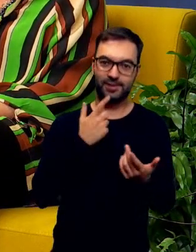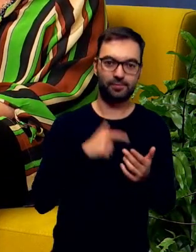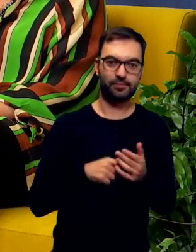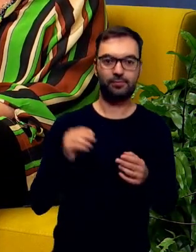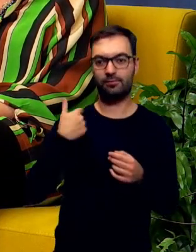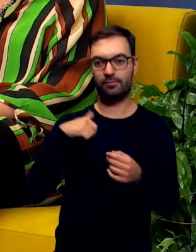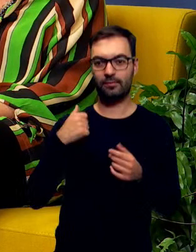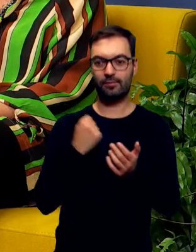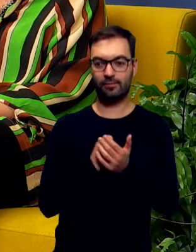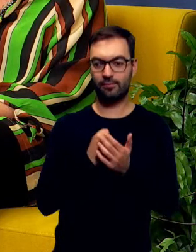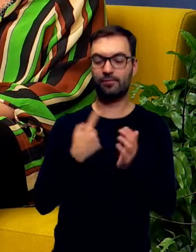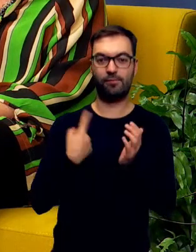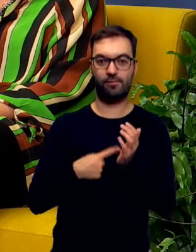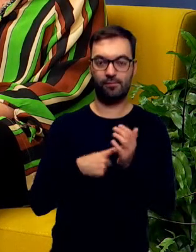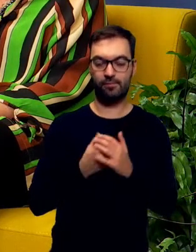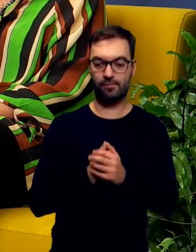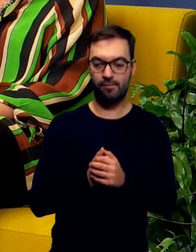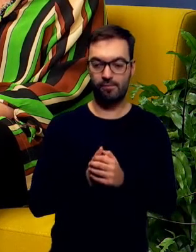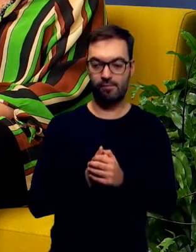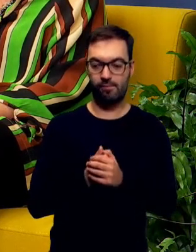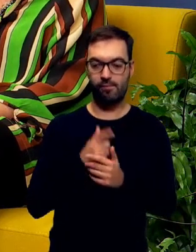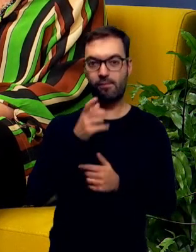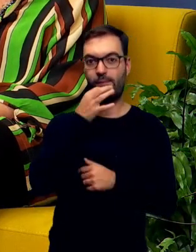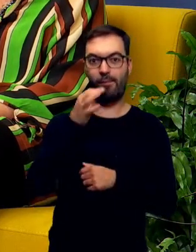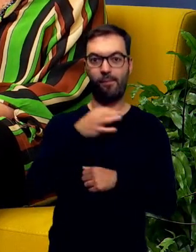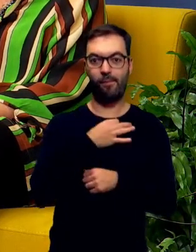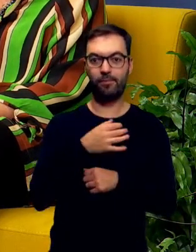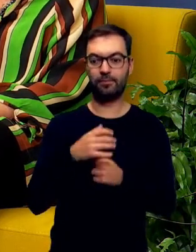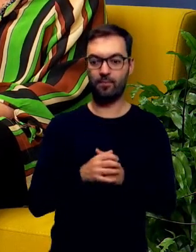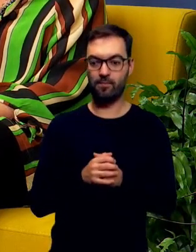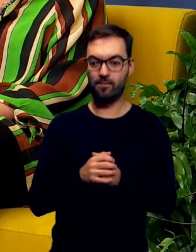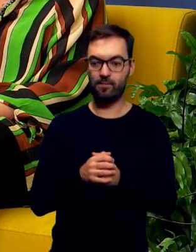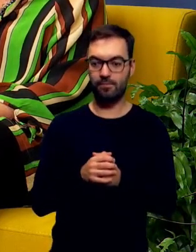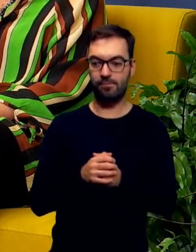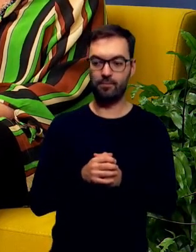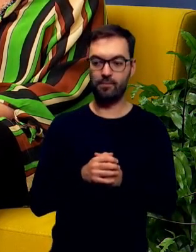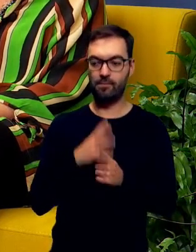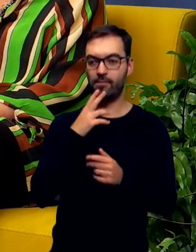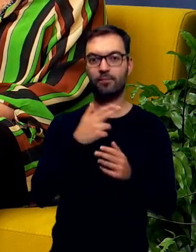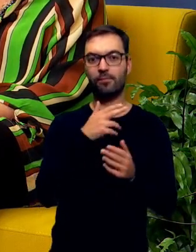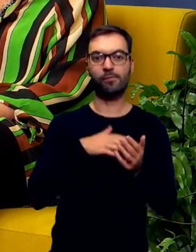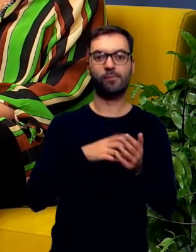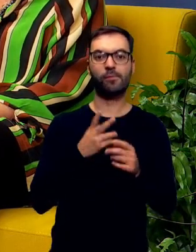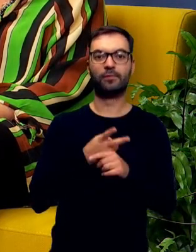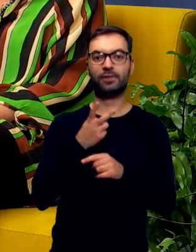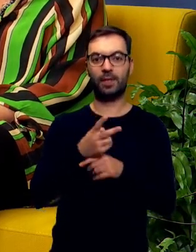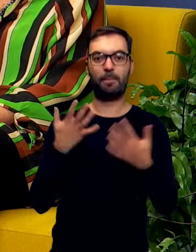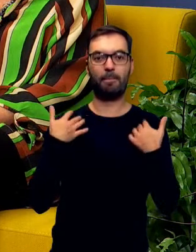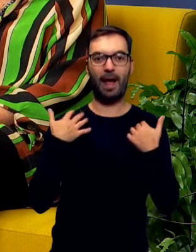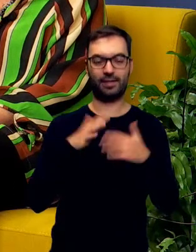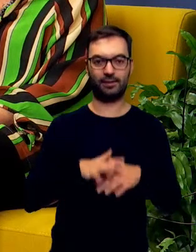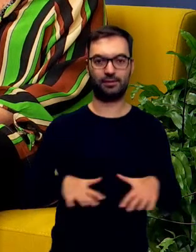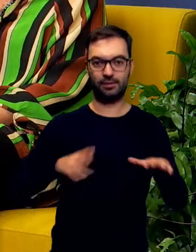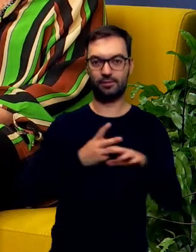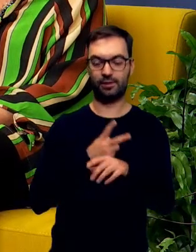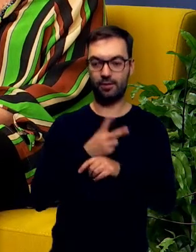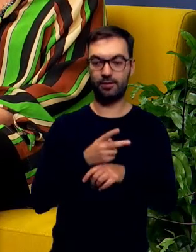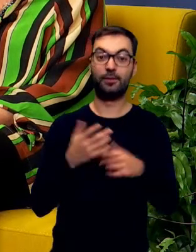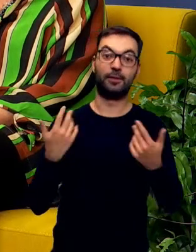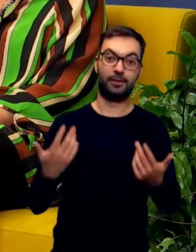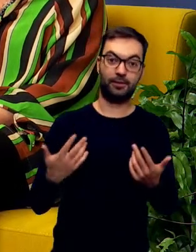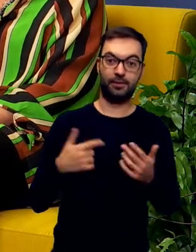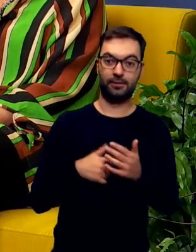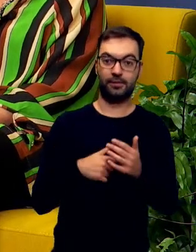i jeszcze jedna rzecz, ostatnia. Pan zadał to pytanie, mówiąc o wstępie na teren parku, jeśli dobrze pamiętam to pytanie.